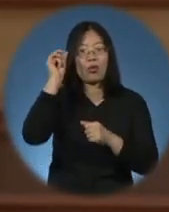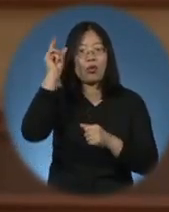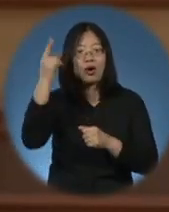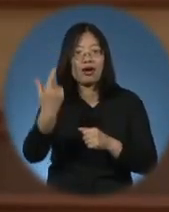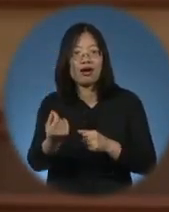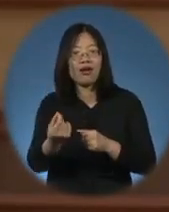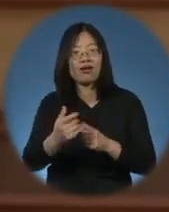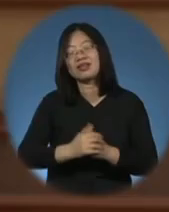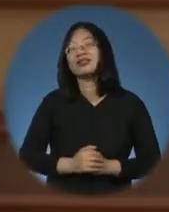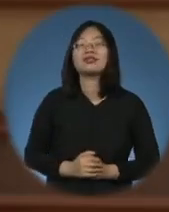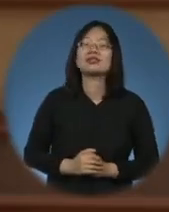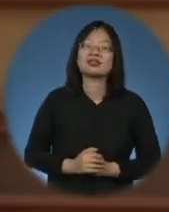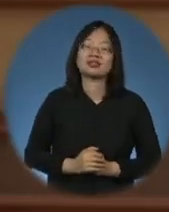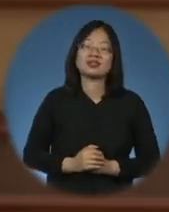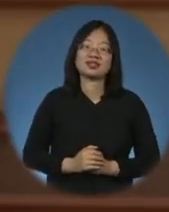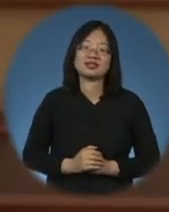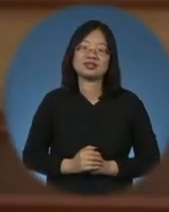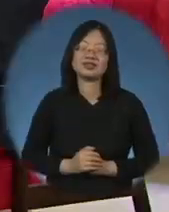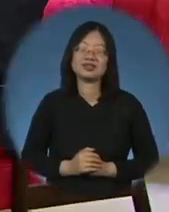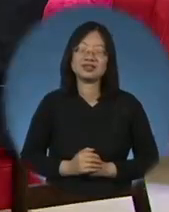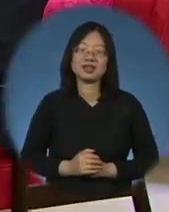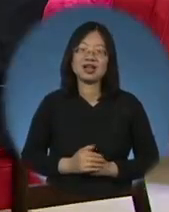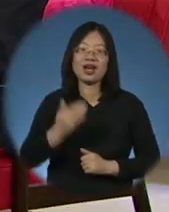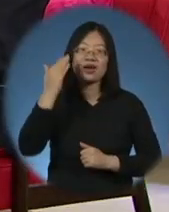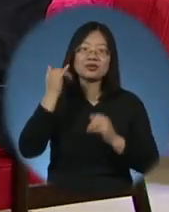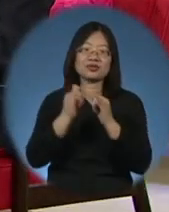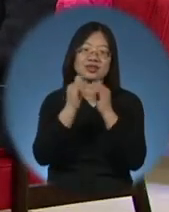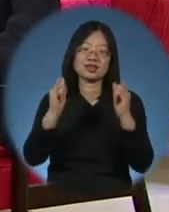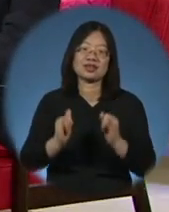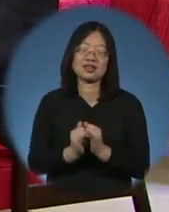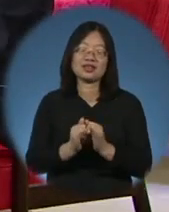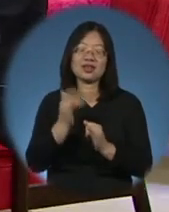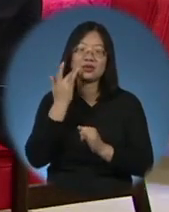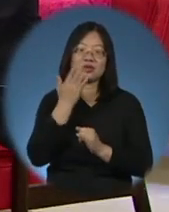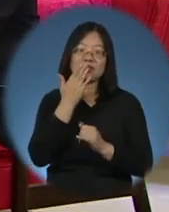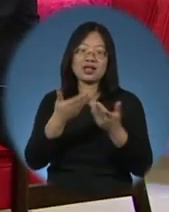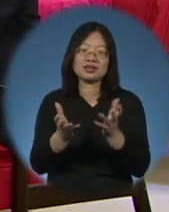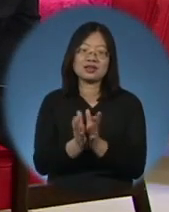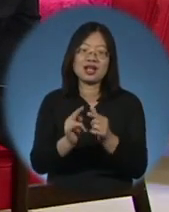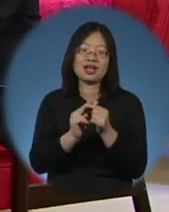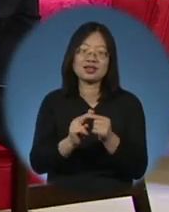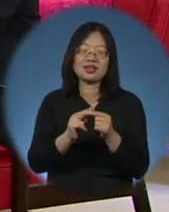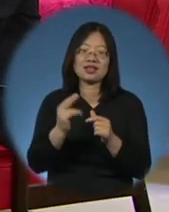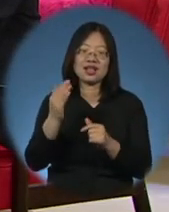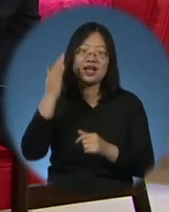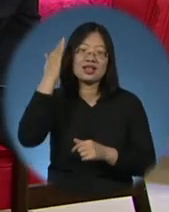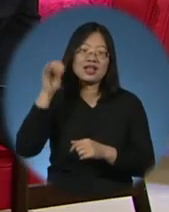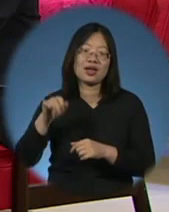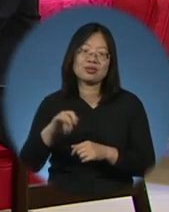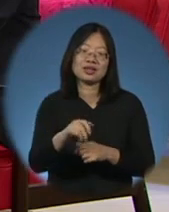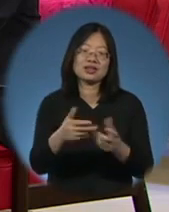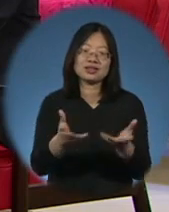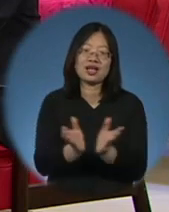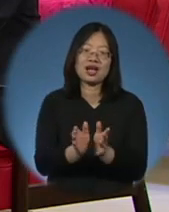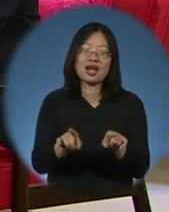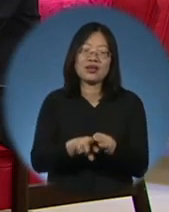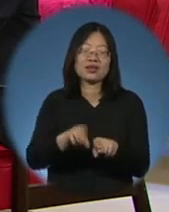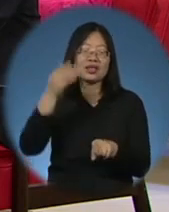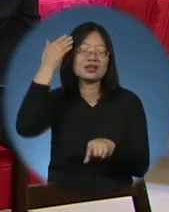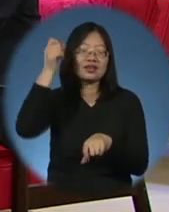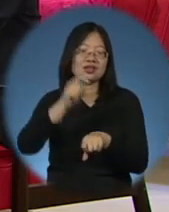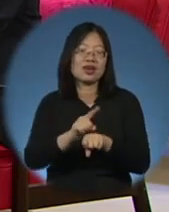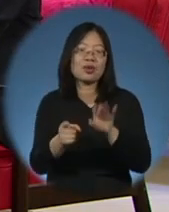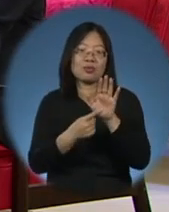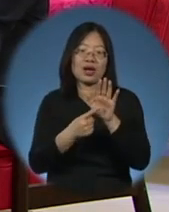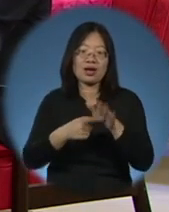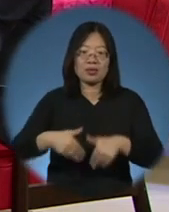대단하네요. 대단하네요. 적어도 우리 사회가 꿀벌 집단이나 개미 집단 정도의 함께 지성을 발휘해야 되는